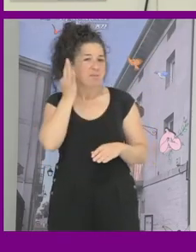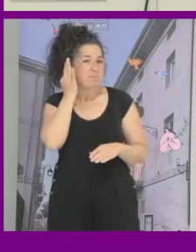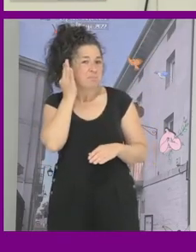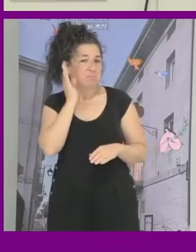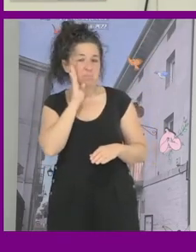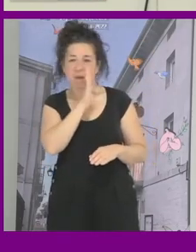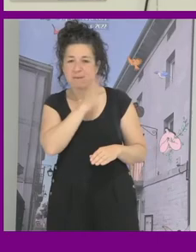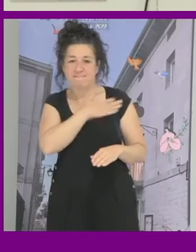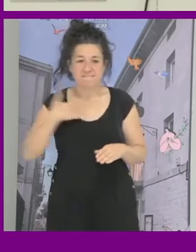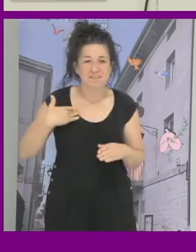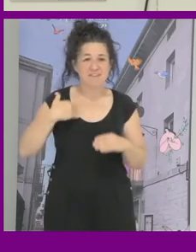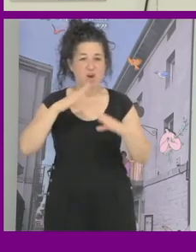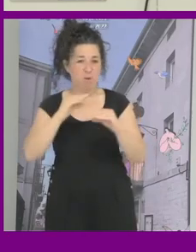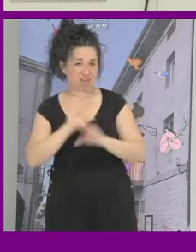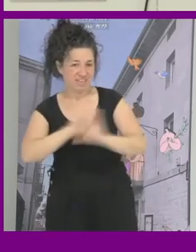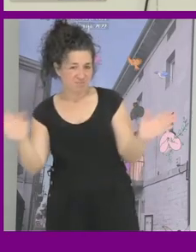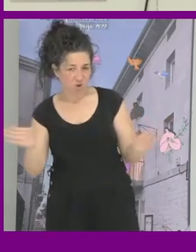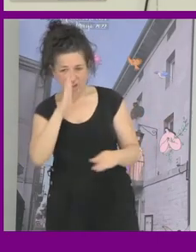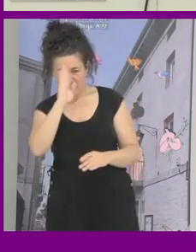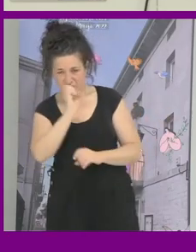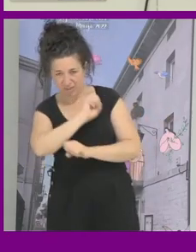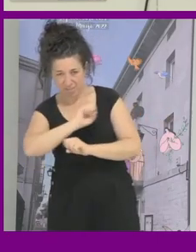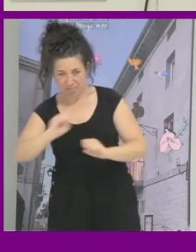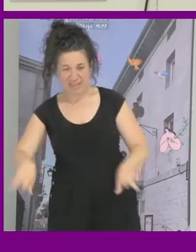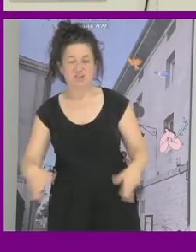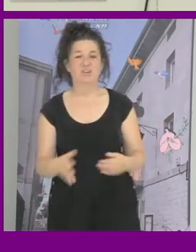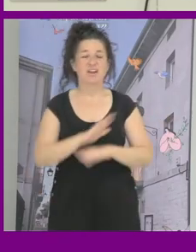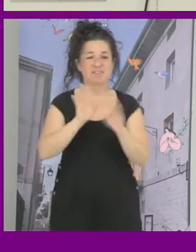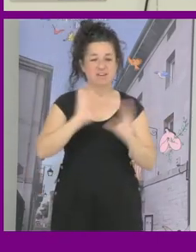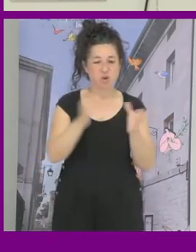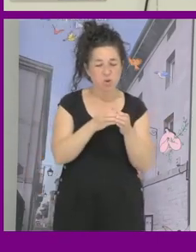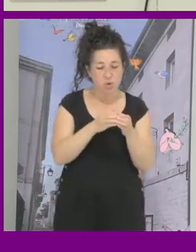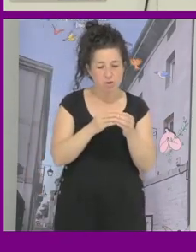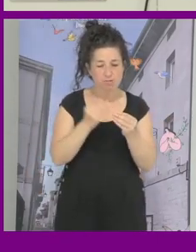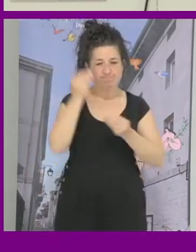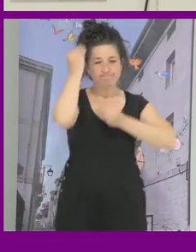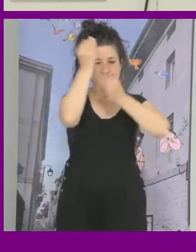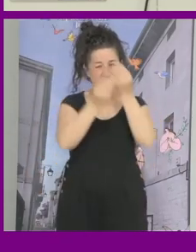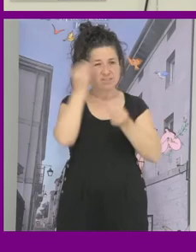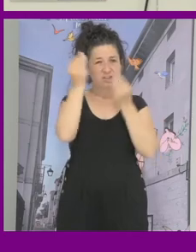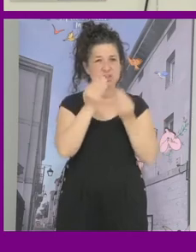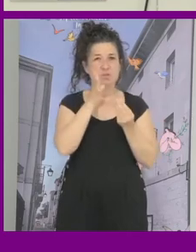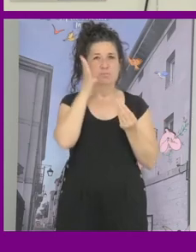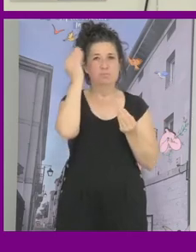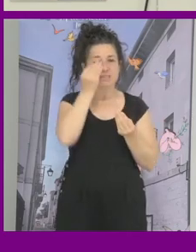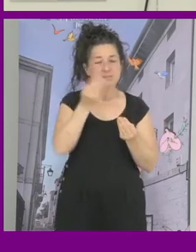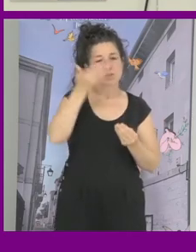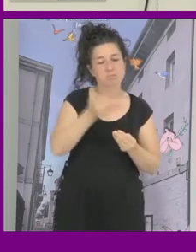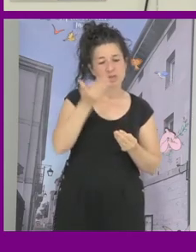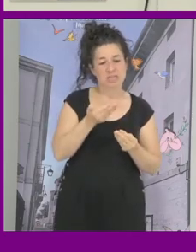bueno, gure taldean hau konpartituko genuenean, hausnartu genuen, ba, ze importantea izan daitekeen, ez bakarrik